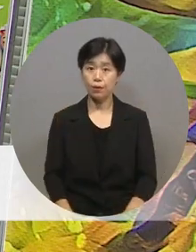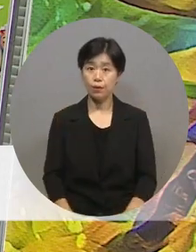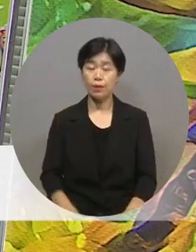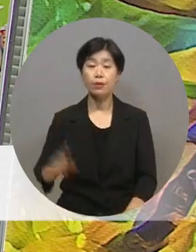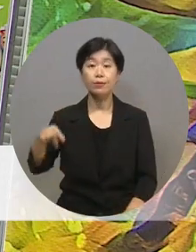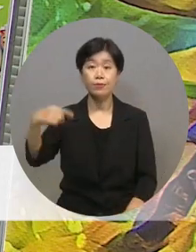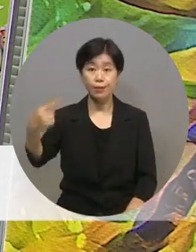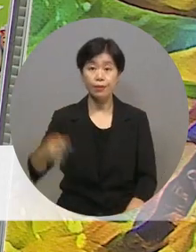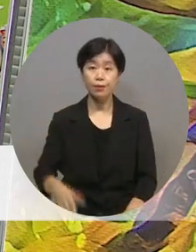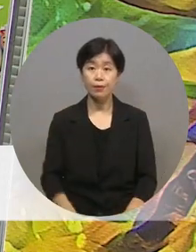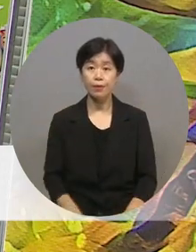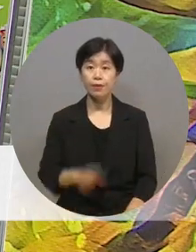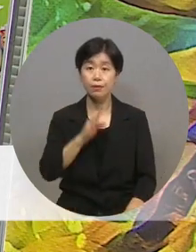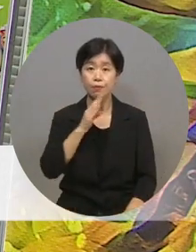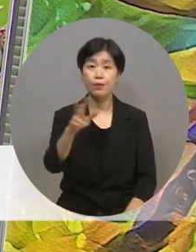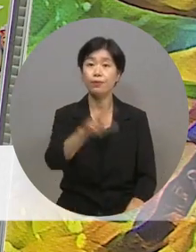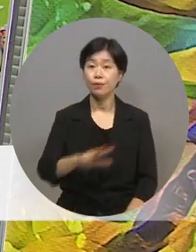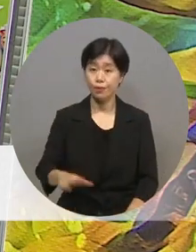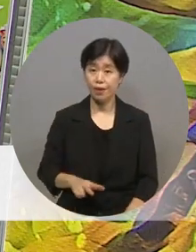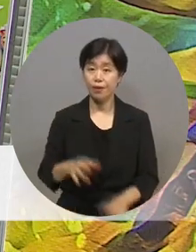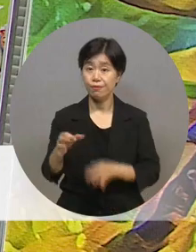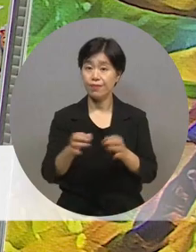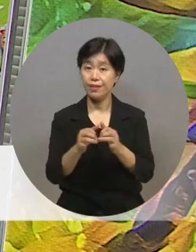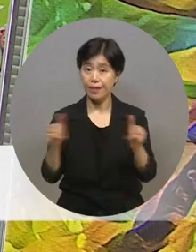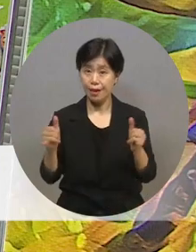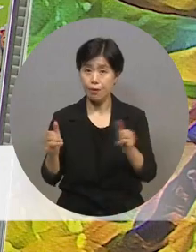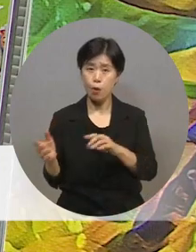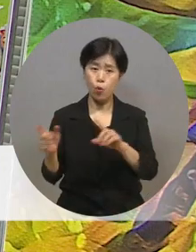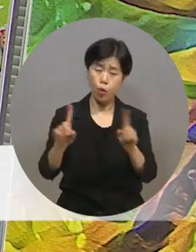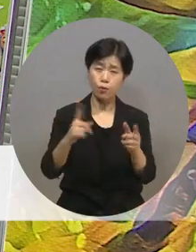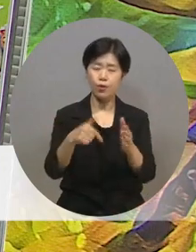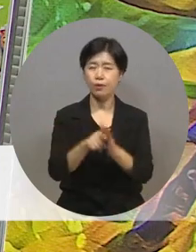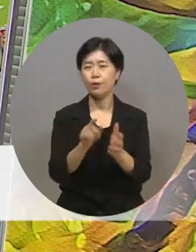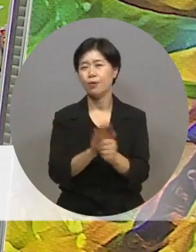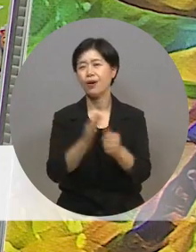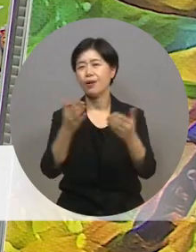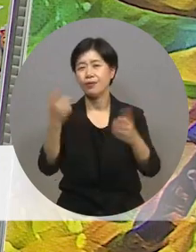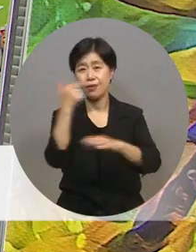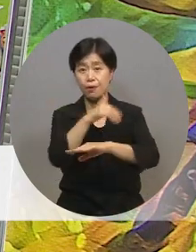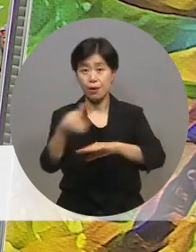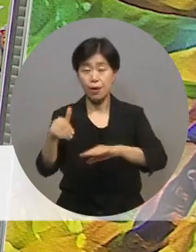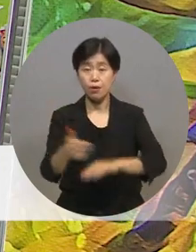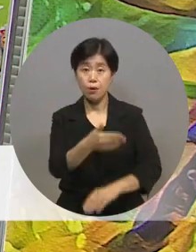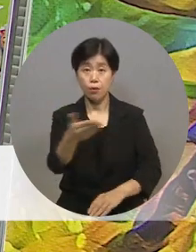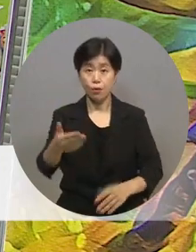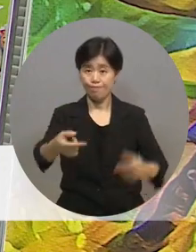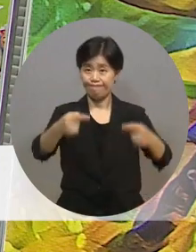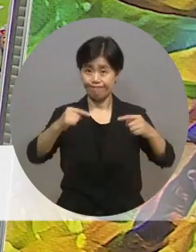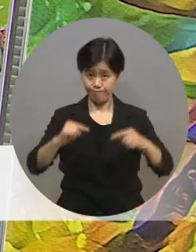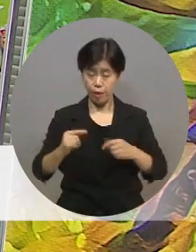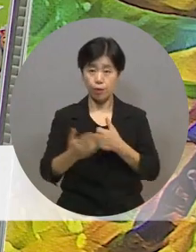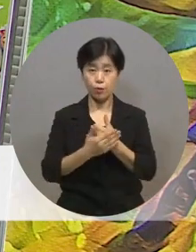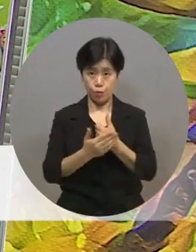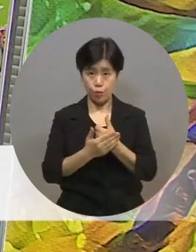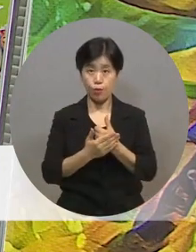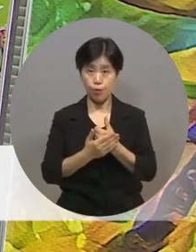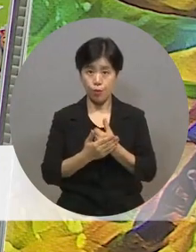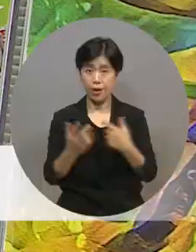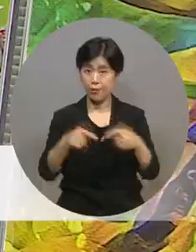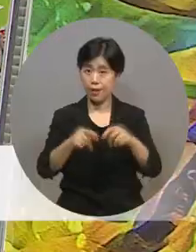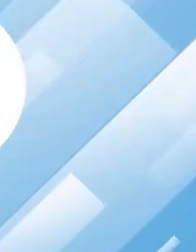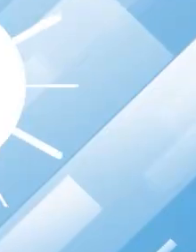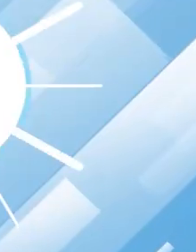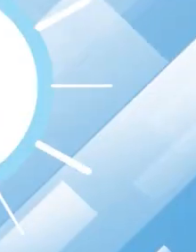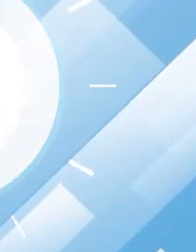또이어서 정말 전국의 자영업자들 같 살진 걸 진행하려고 하는데 국민 여러분들 함께 동참해 주시고 같이 응원을 외쳐